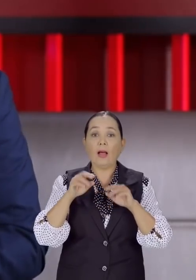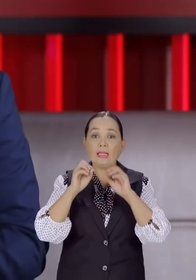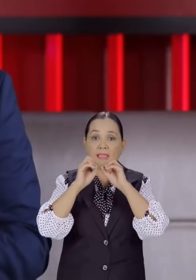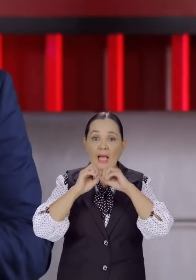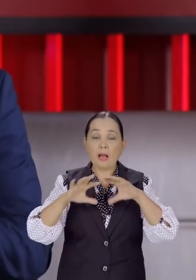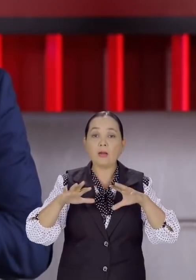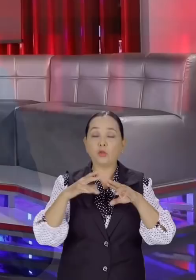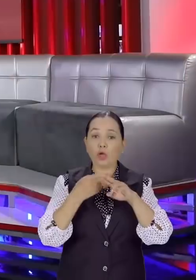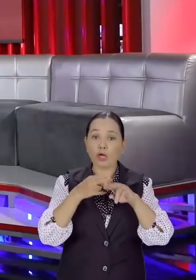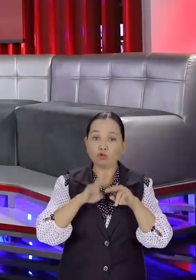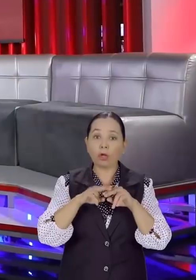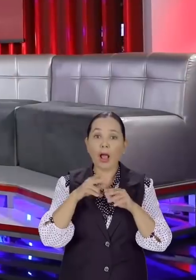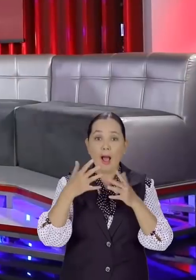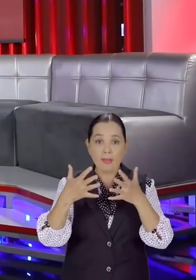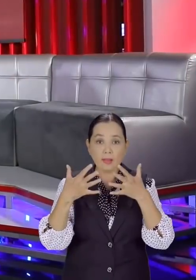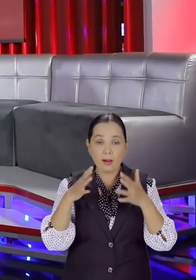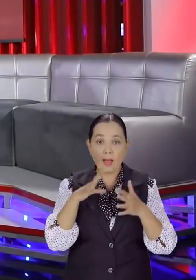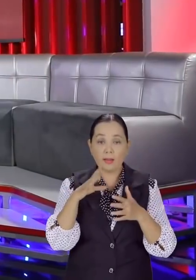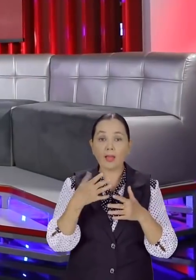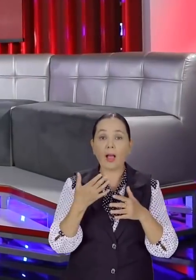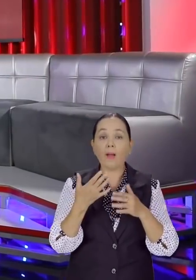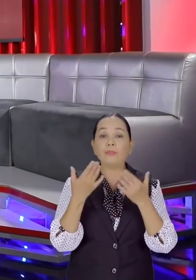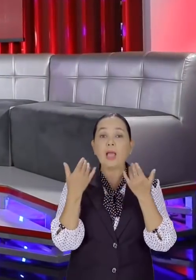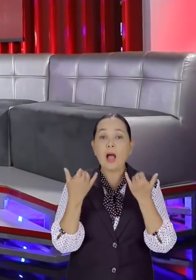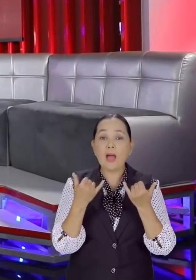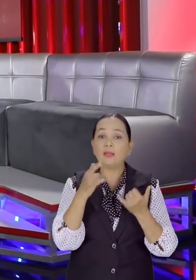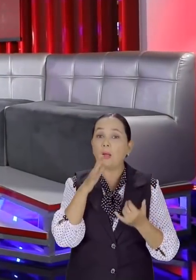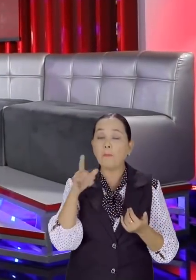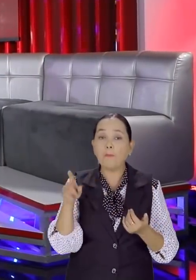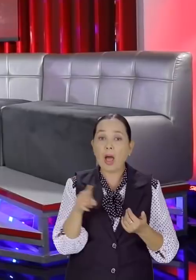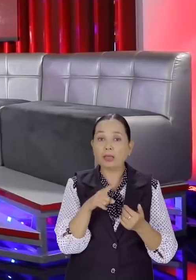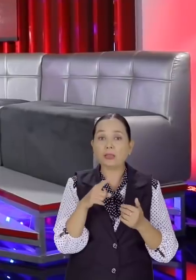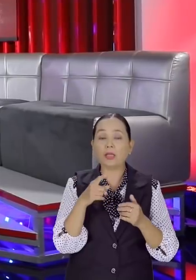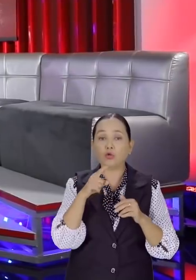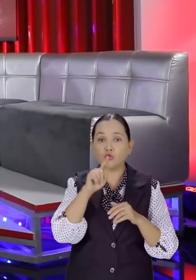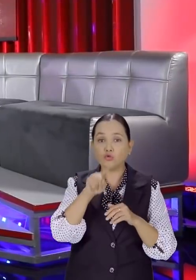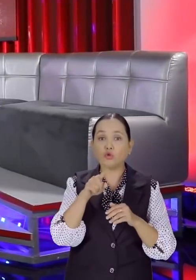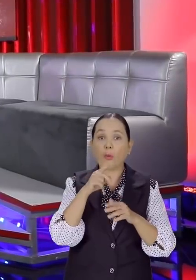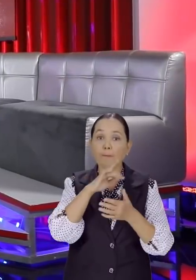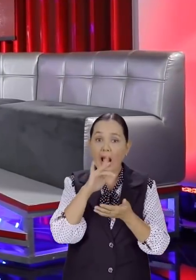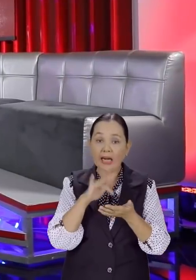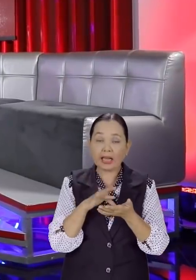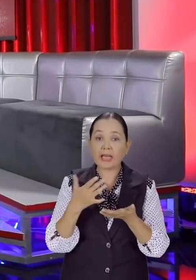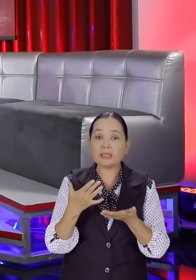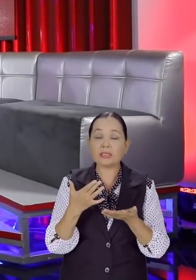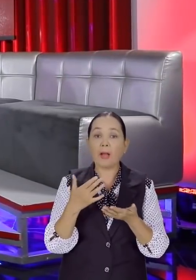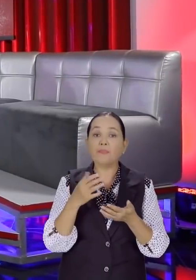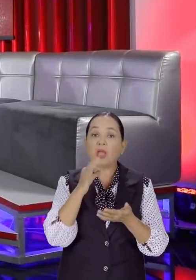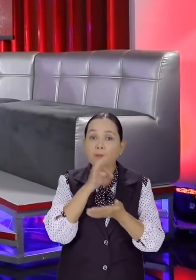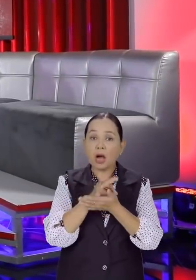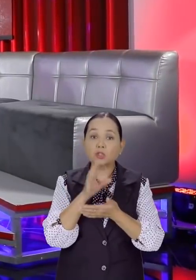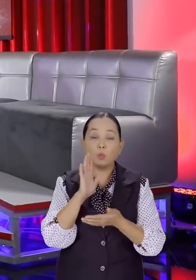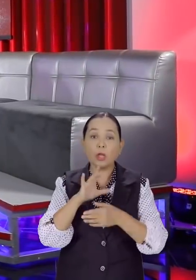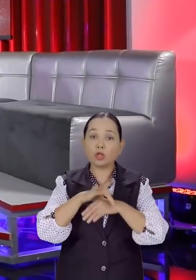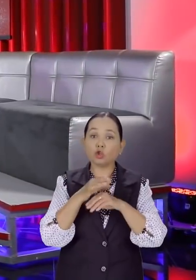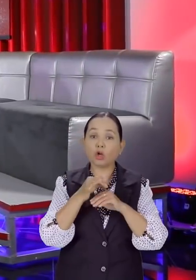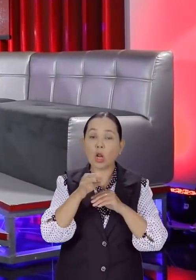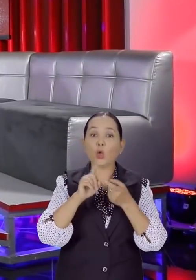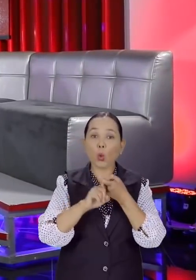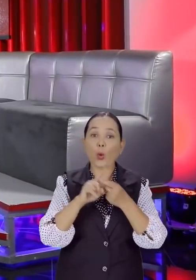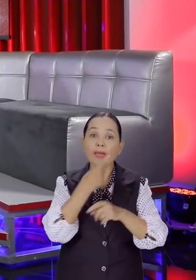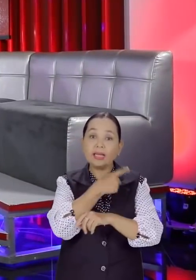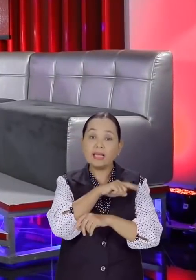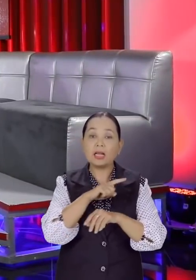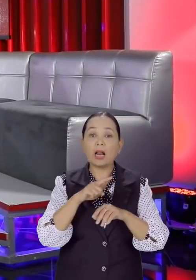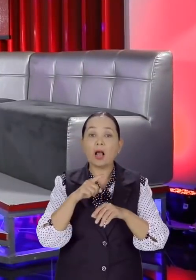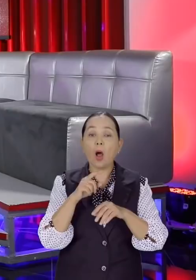aniqlangan. Ma'lumotlarga qaraganda, ayni paytda mana shu markazga mas'ul bo'lgan Toshkent viloyati yuqumli